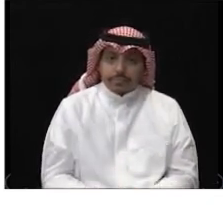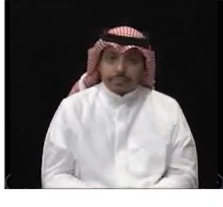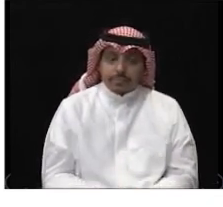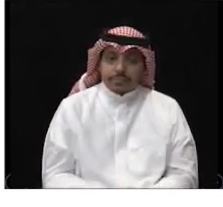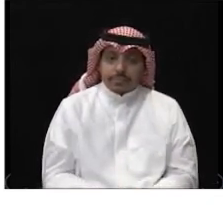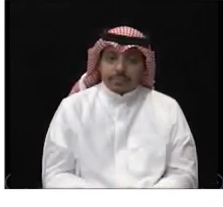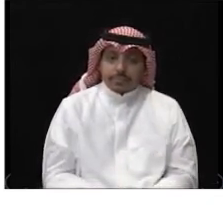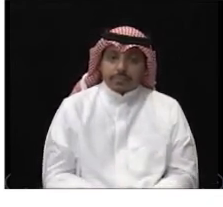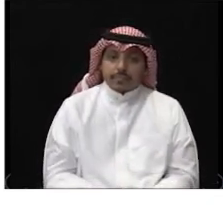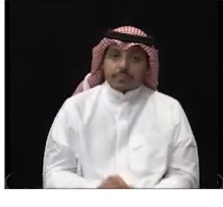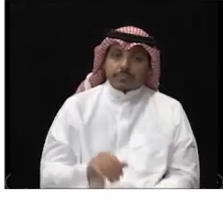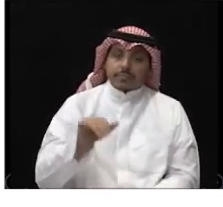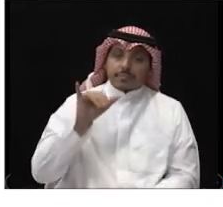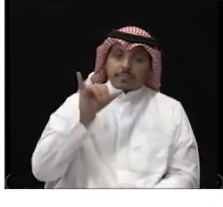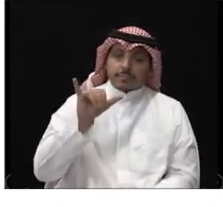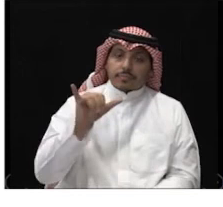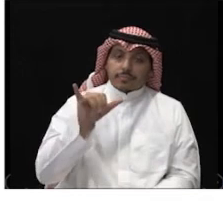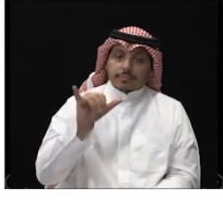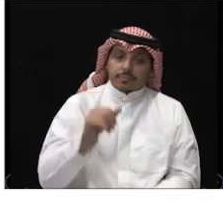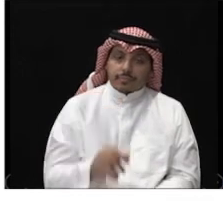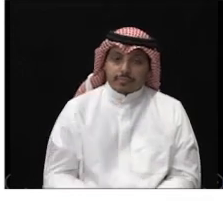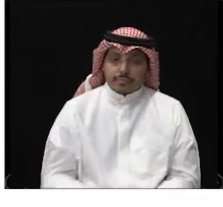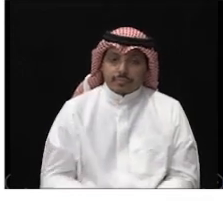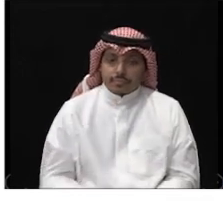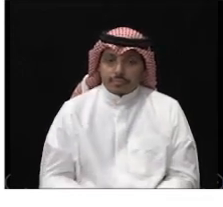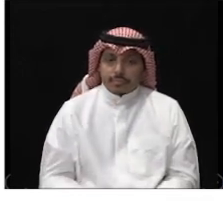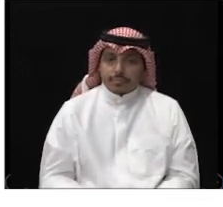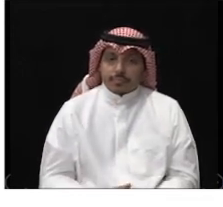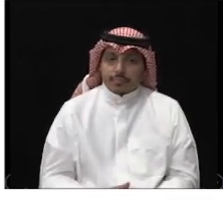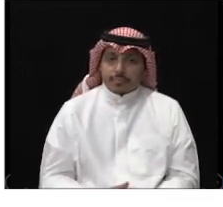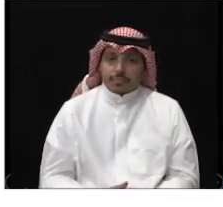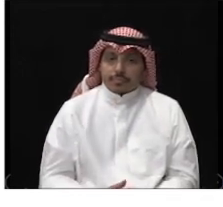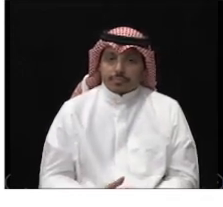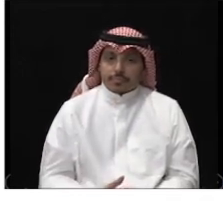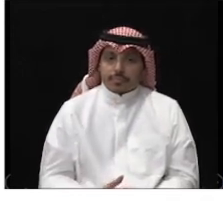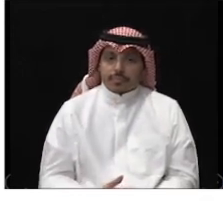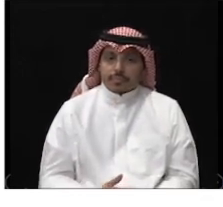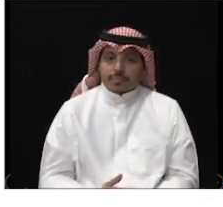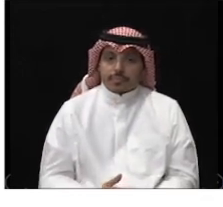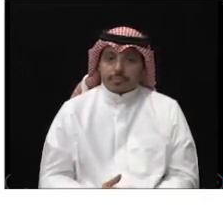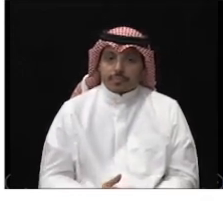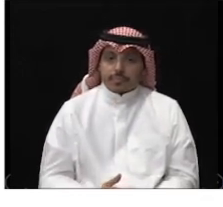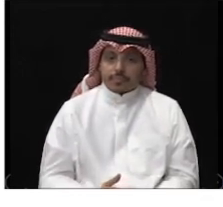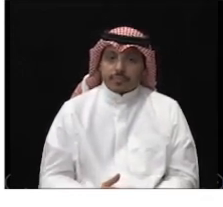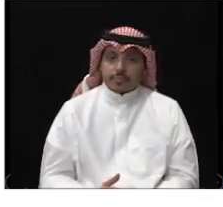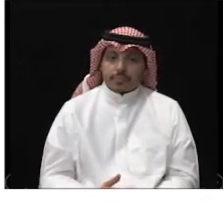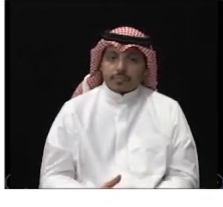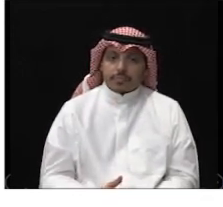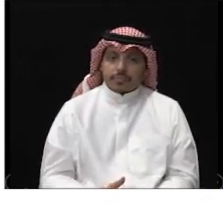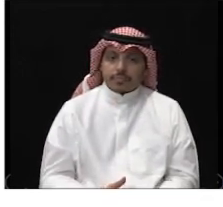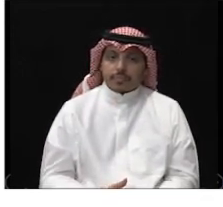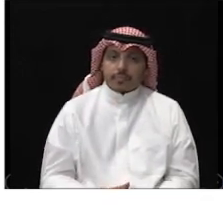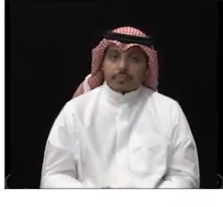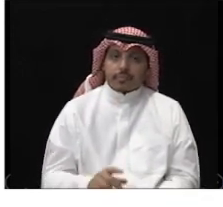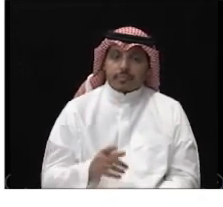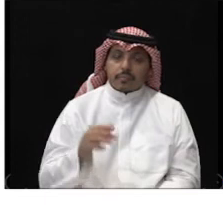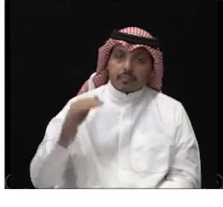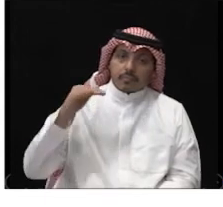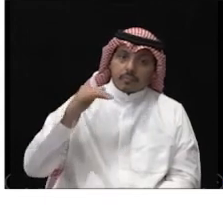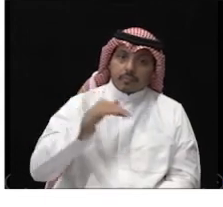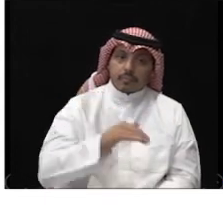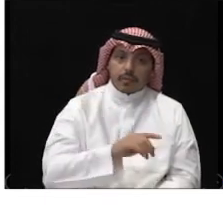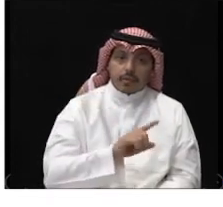على السطر لا ينزل ياء، وفي وسط الكلمة أيضا لا ينزل، لا